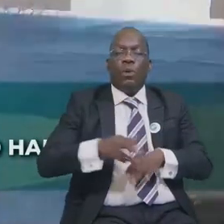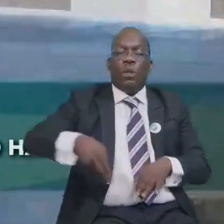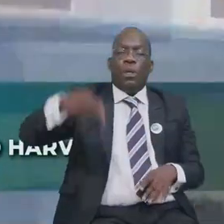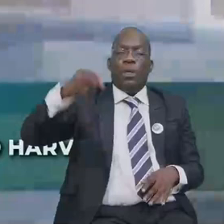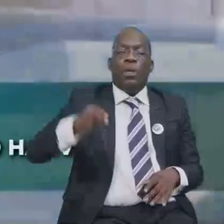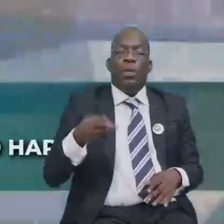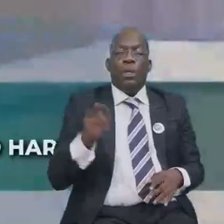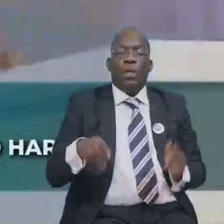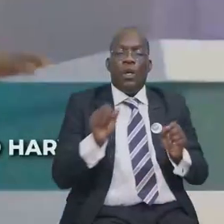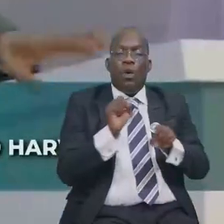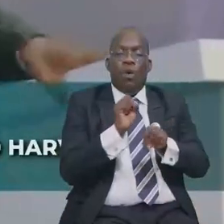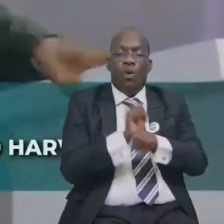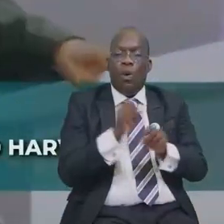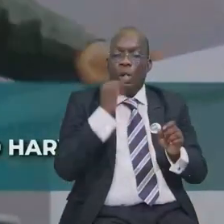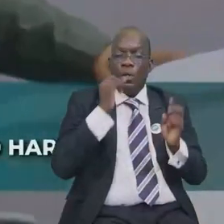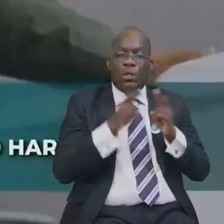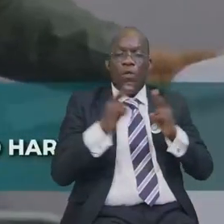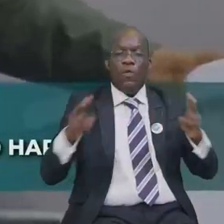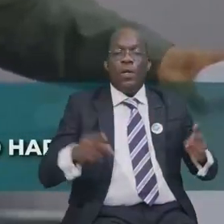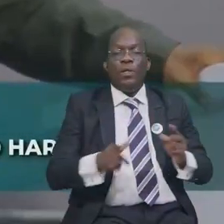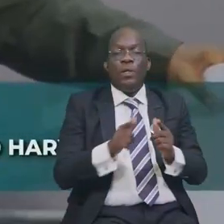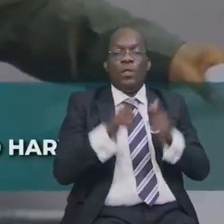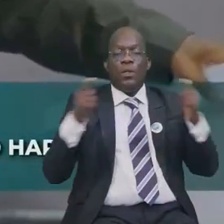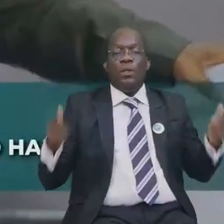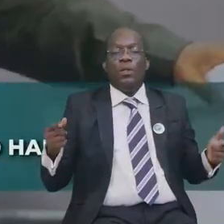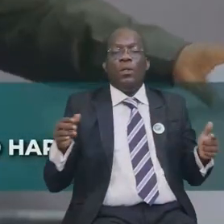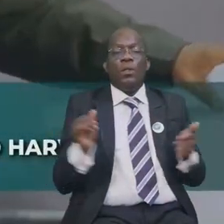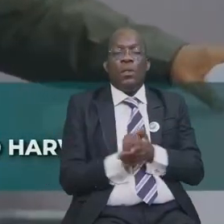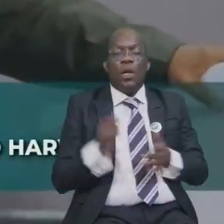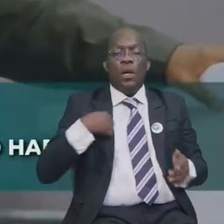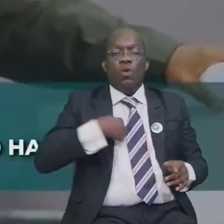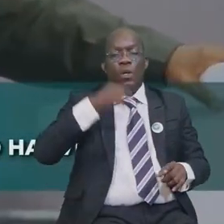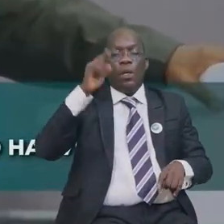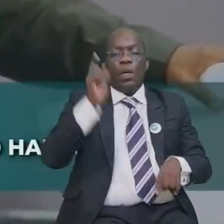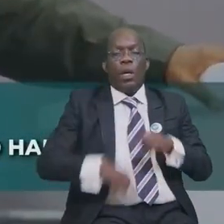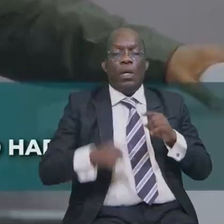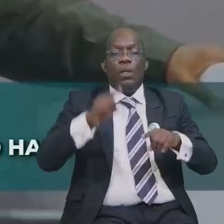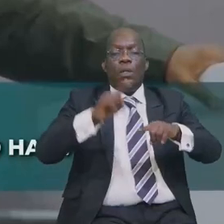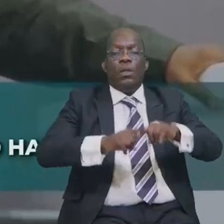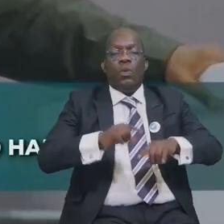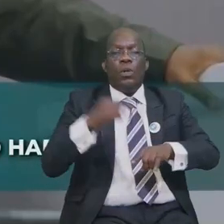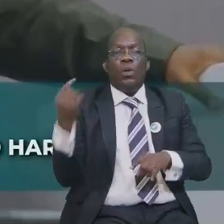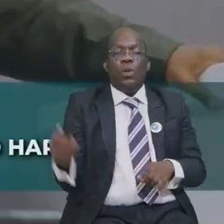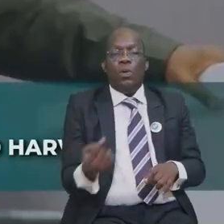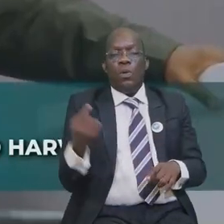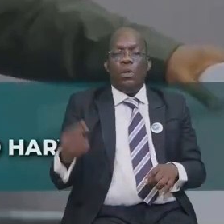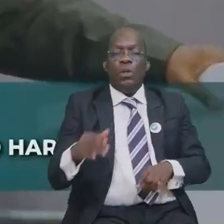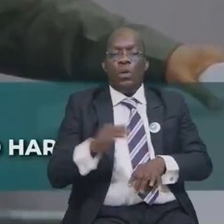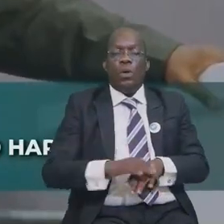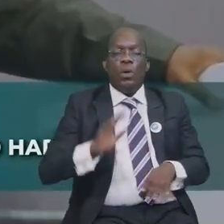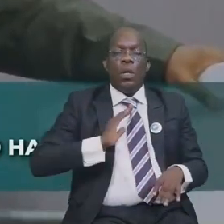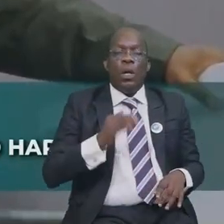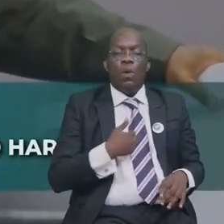L'œuvre est si grande. Nous ne pouvons pas compter seulement sur